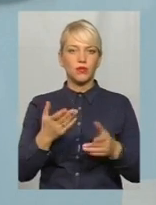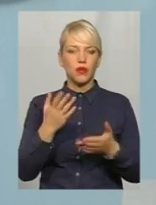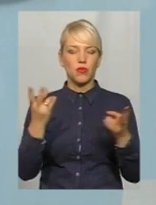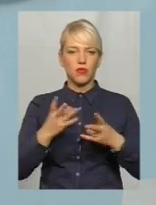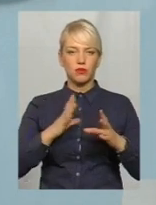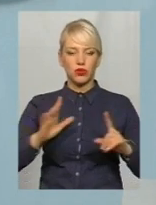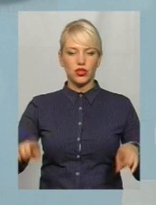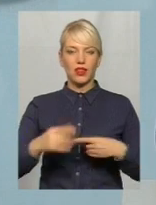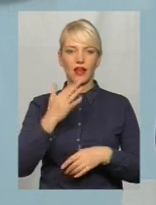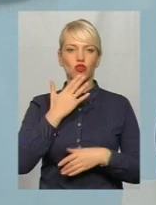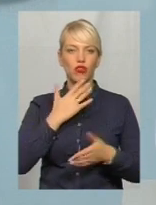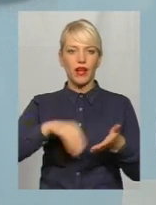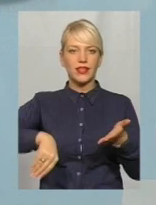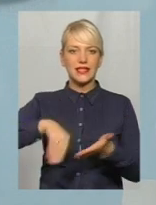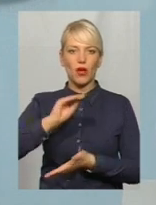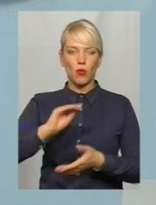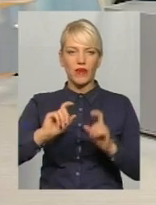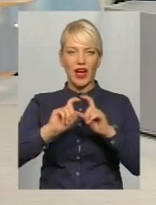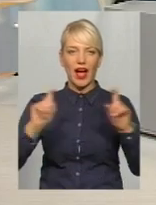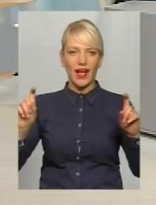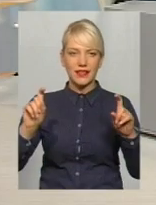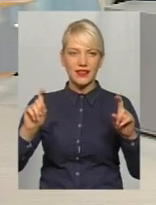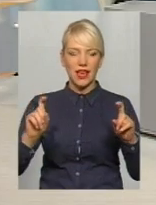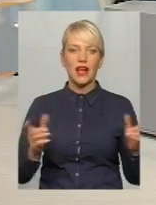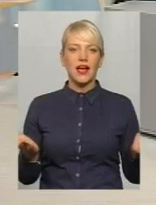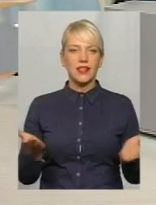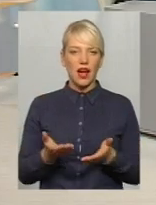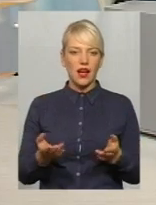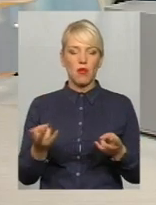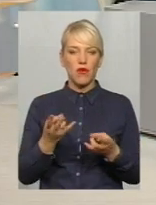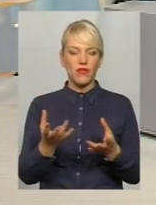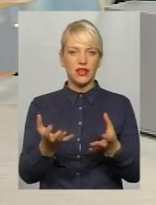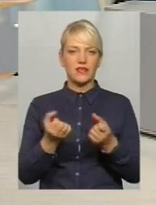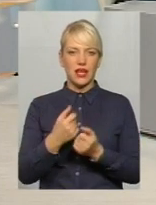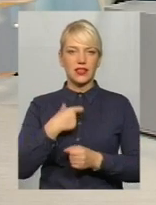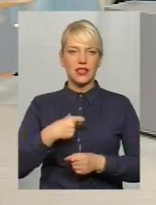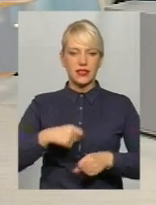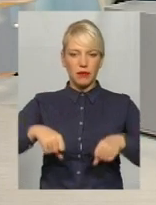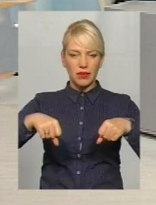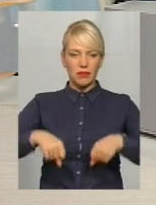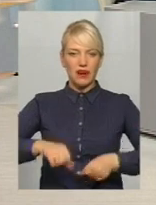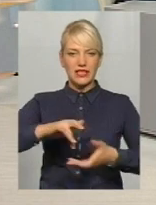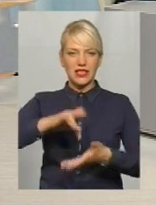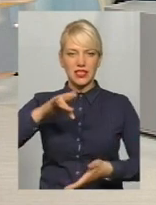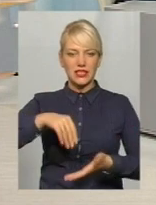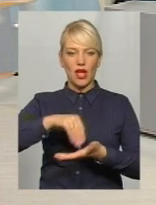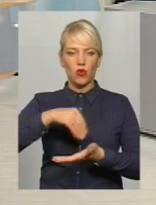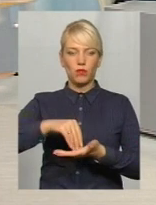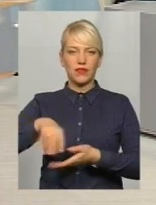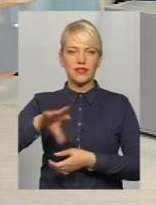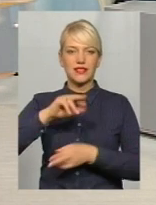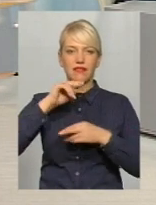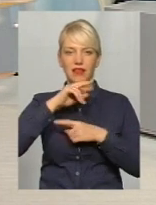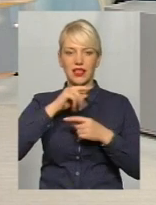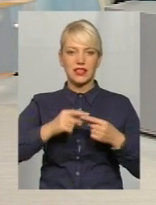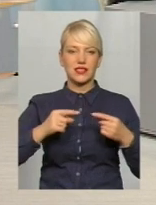створено Національна закупівельна агенція, яка має перебрати на себе право централізованих закупівель всіх лікарських